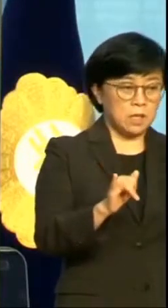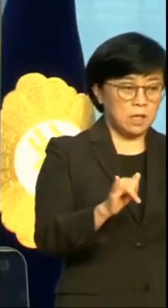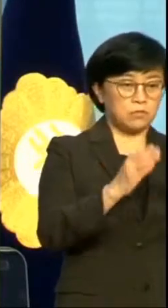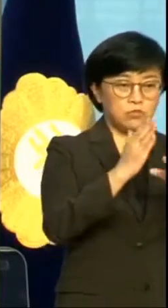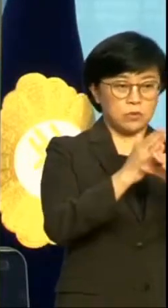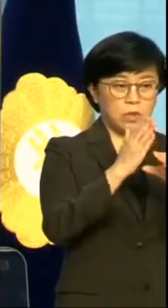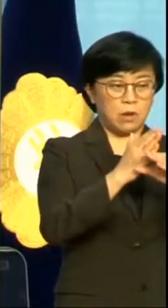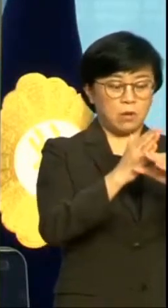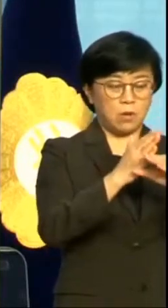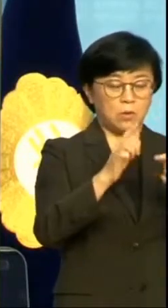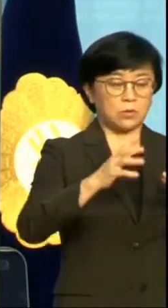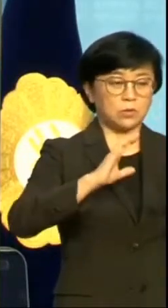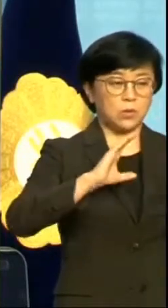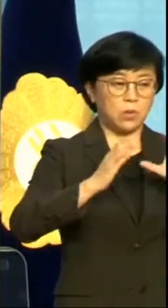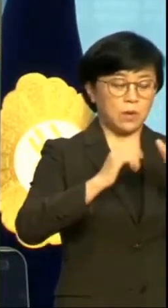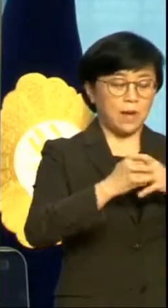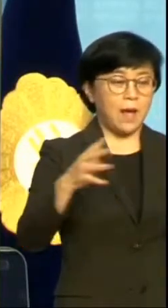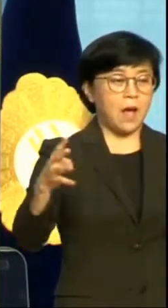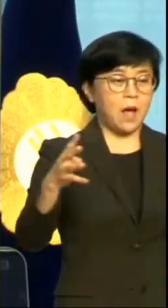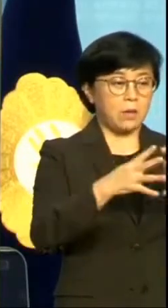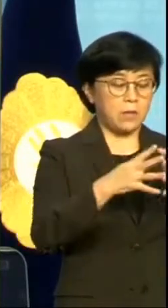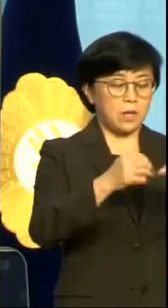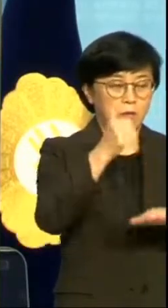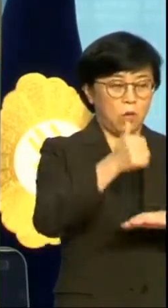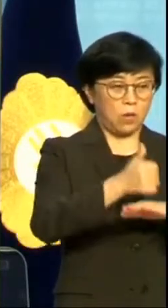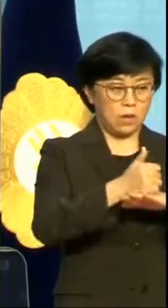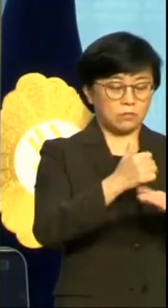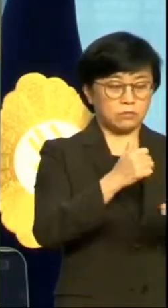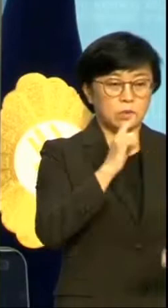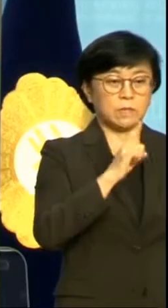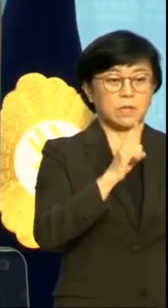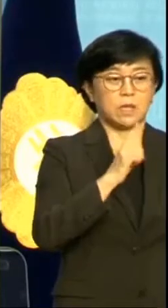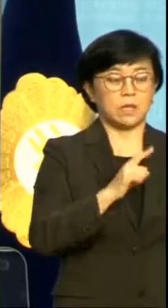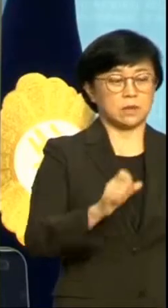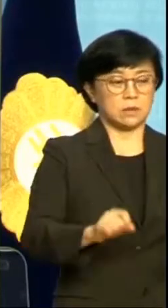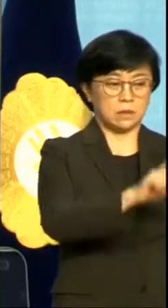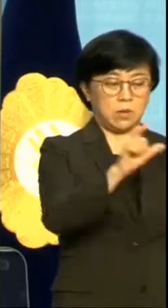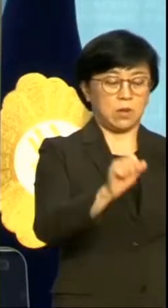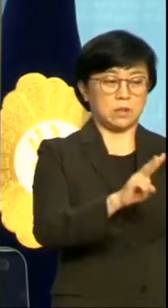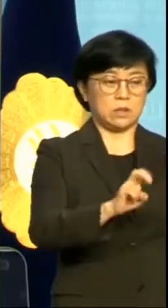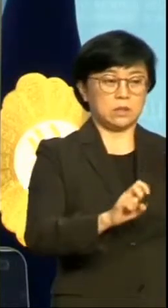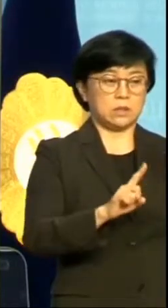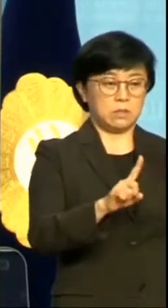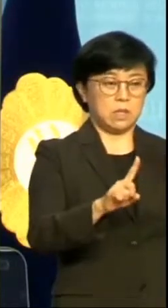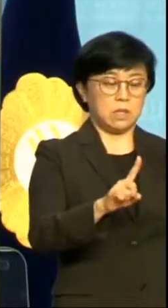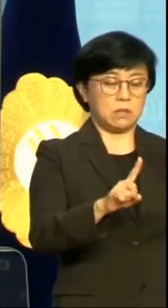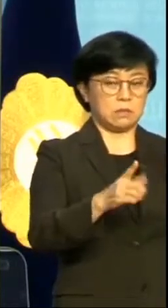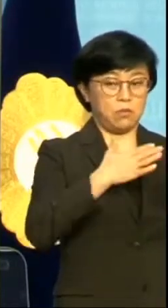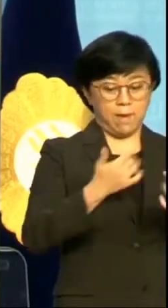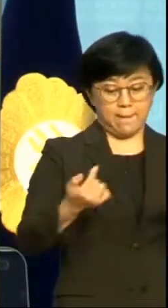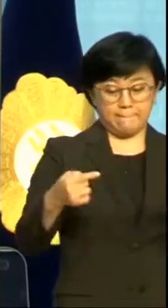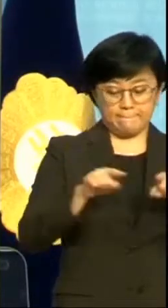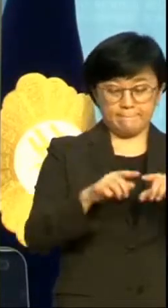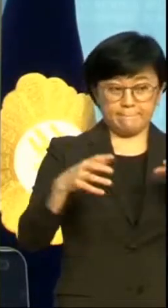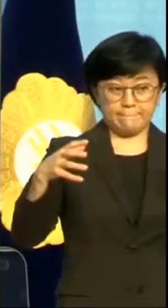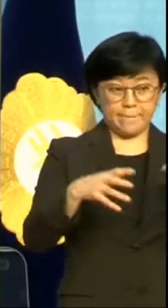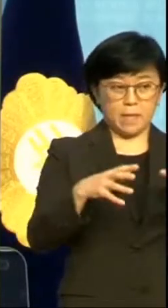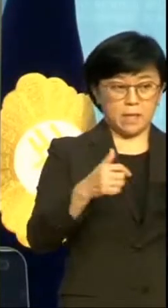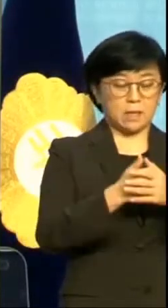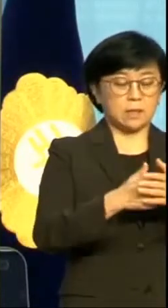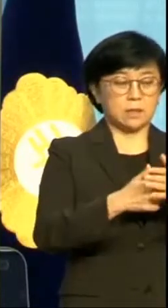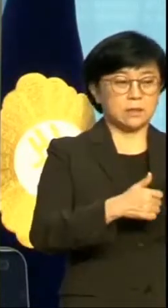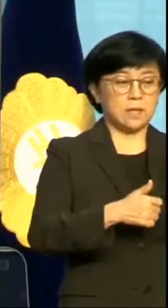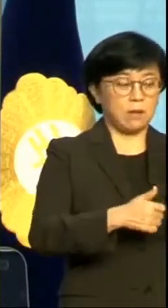토론과 합의의 결과물이라는 점입니다 지난 7월 21일 저와 함께 당사자 상